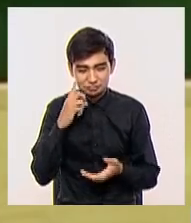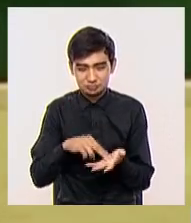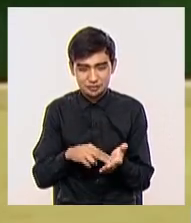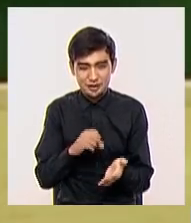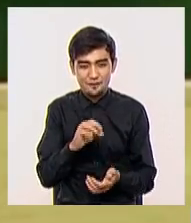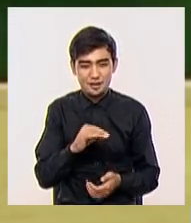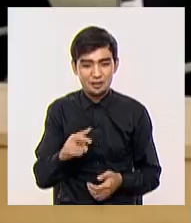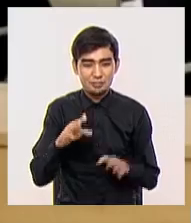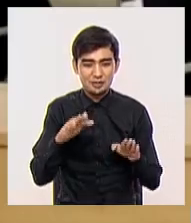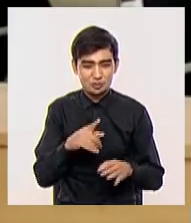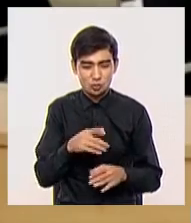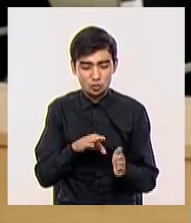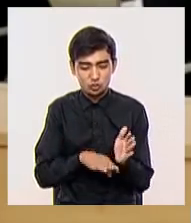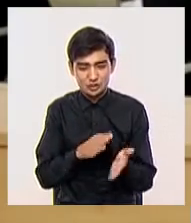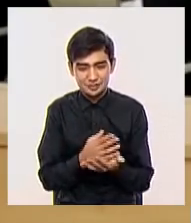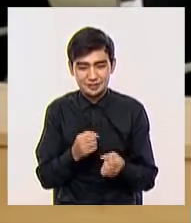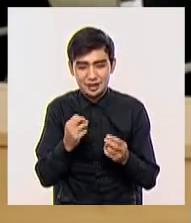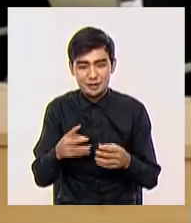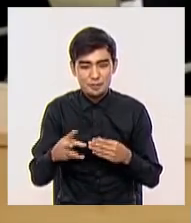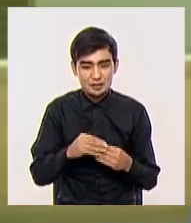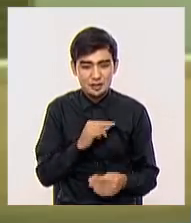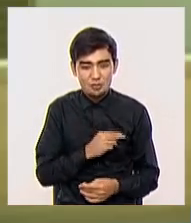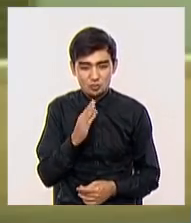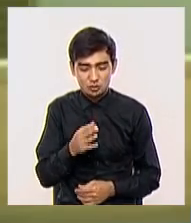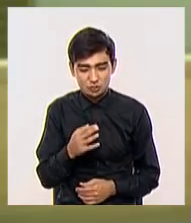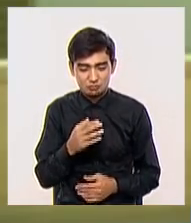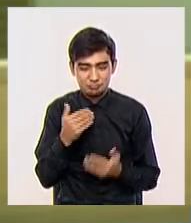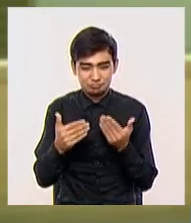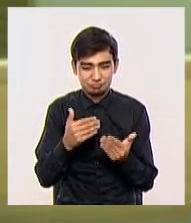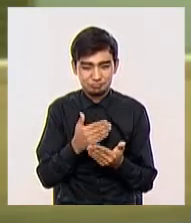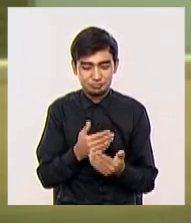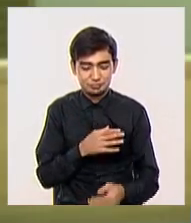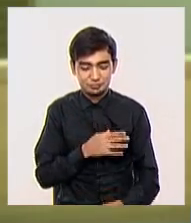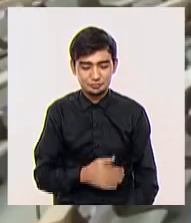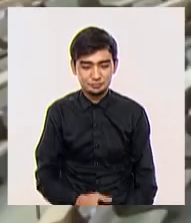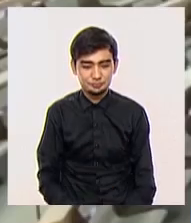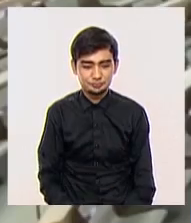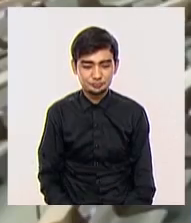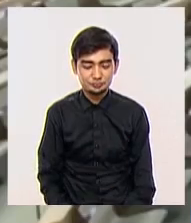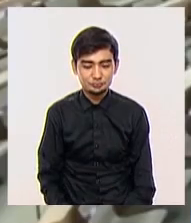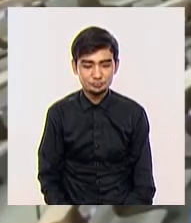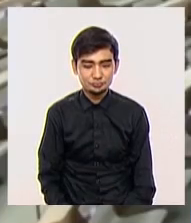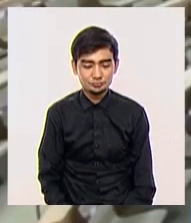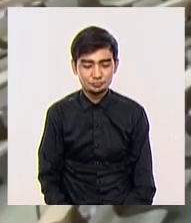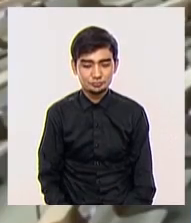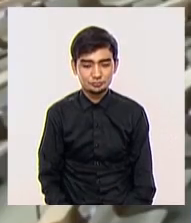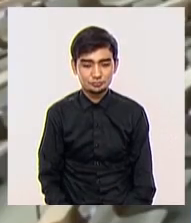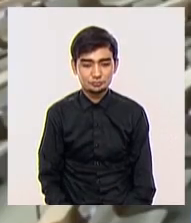жағдай шиеленіскенде қалай бірлесіп жұмыс істейтіндерін пысықтады. Айбар Тулжанұлы, Информбюро.